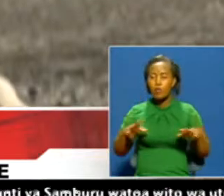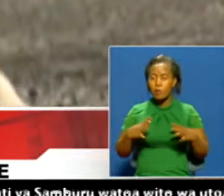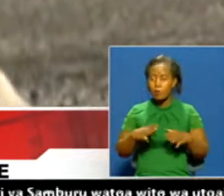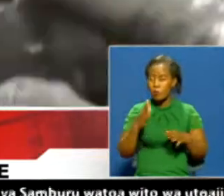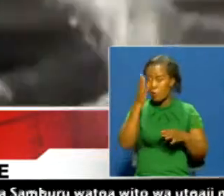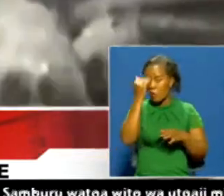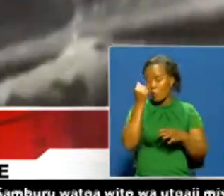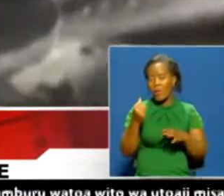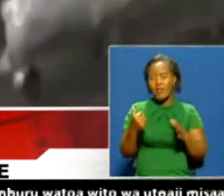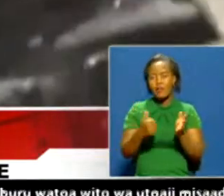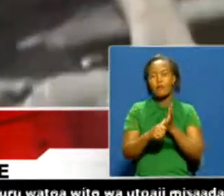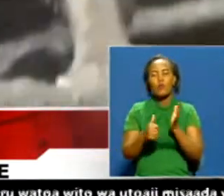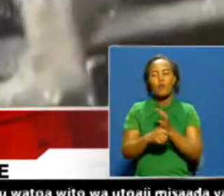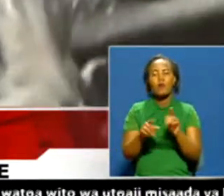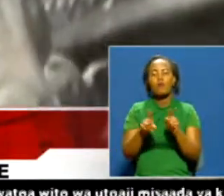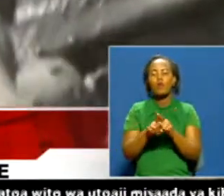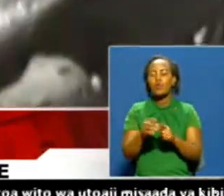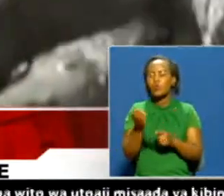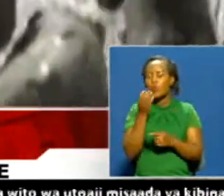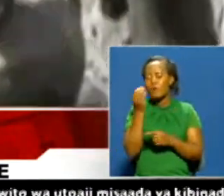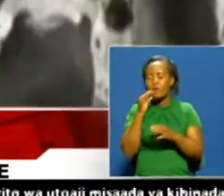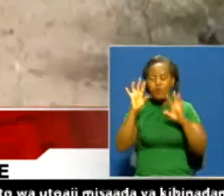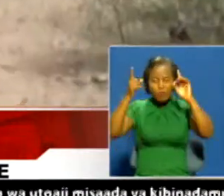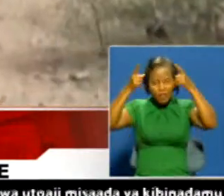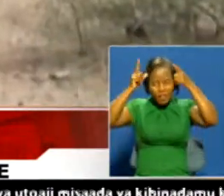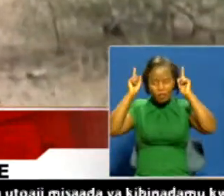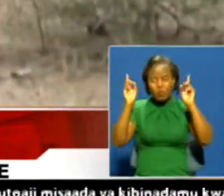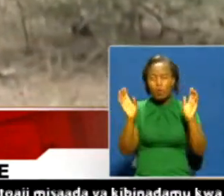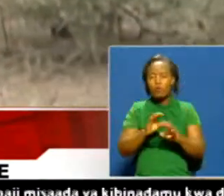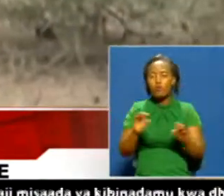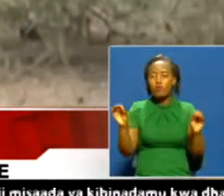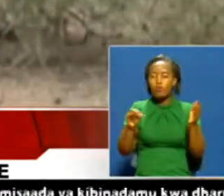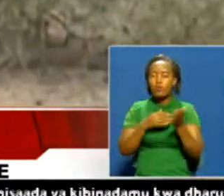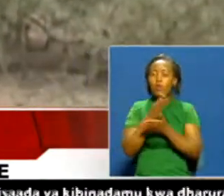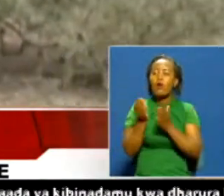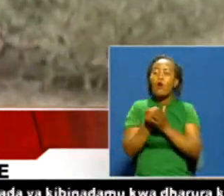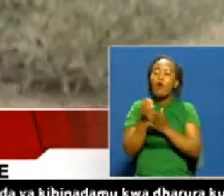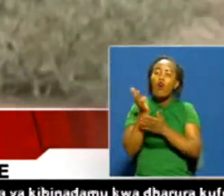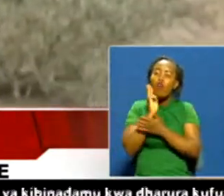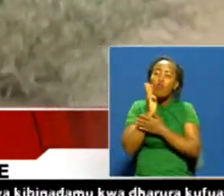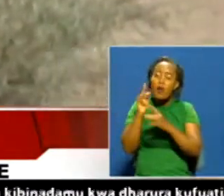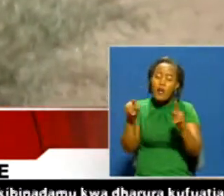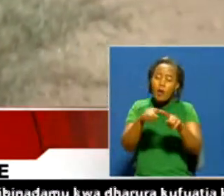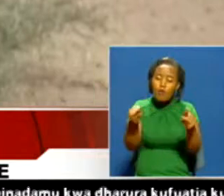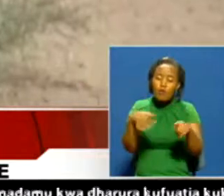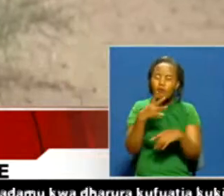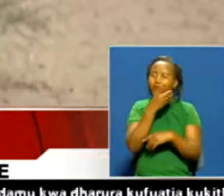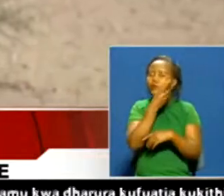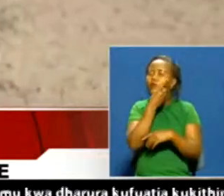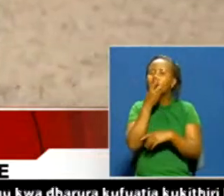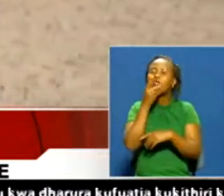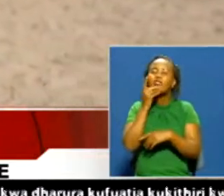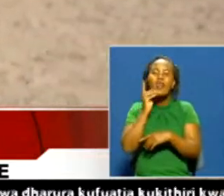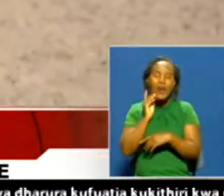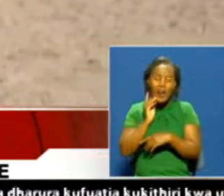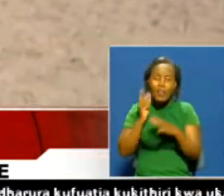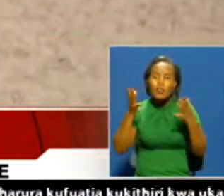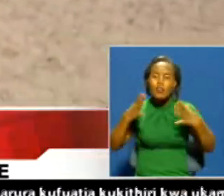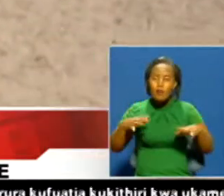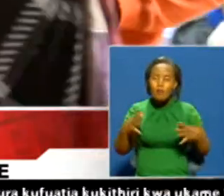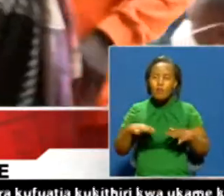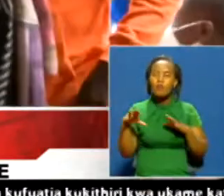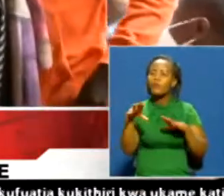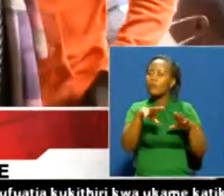rasilimali, hasa malisho ya mifugo. Visima vyote vya maji vimekauka, huku wakazi na mifugo wakihangaikia rasilimali